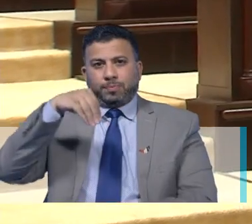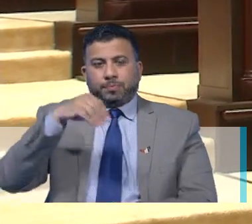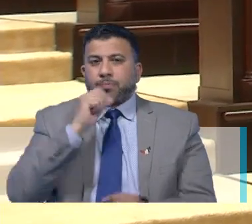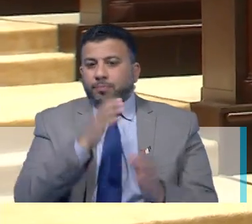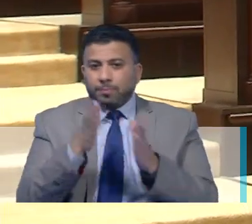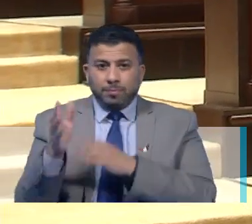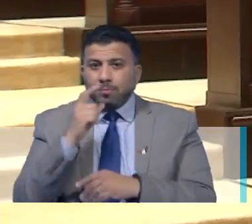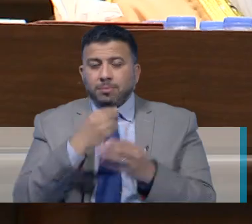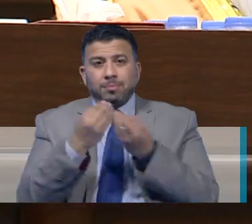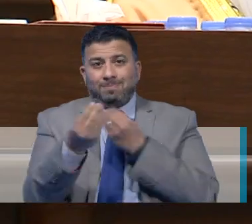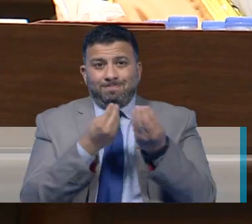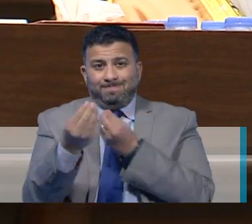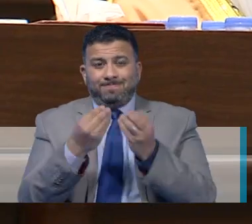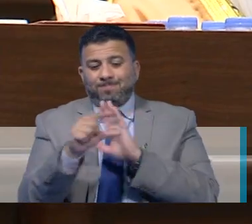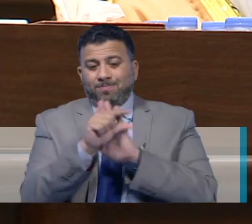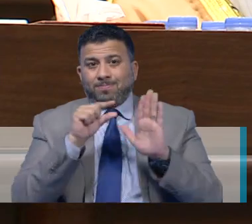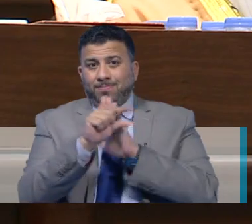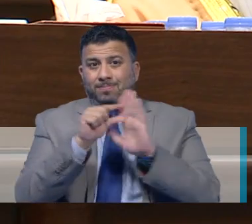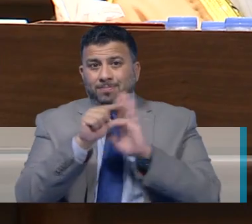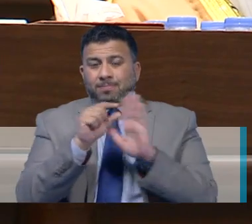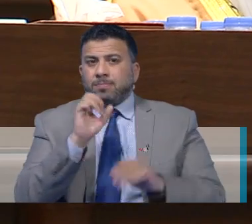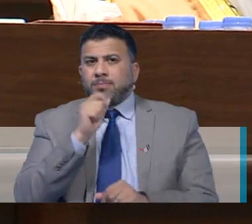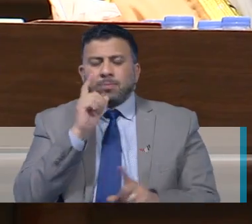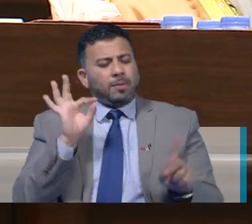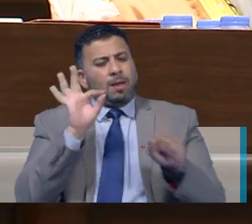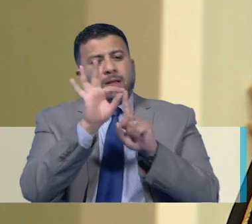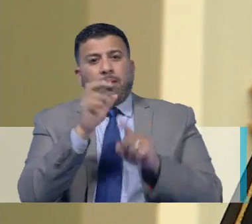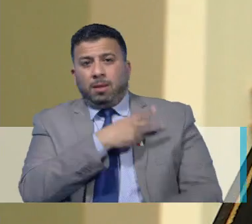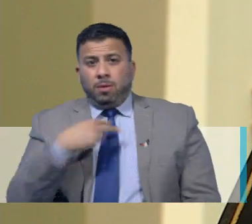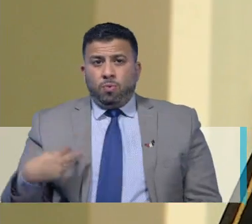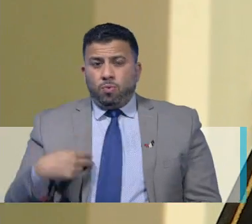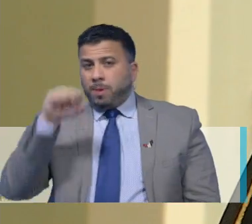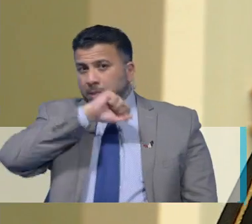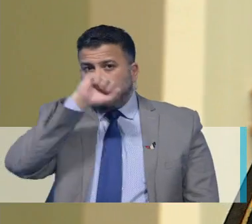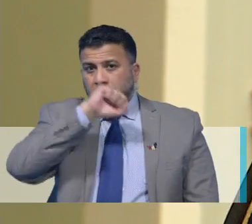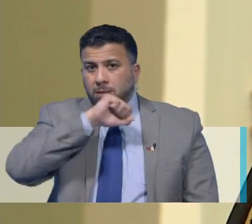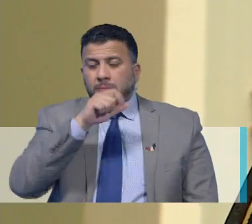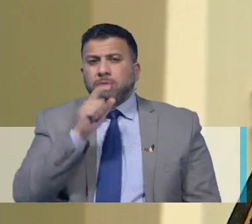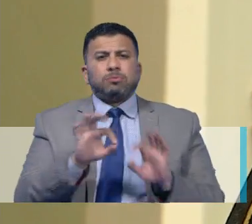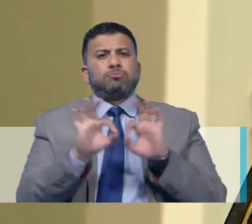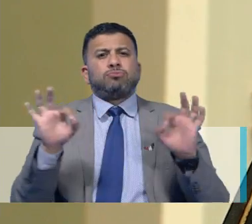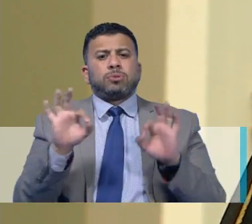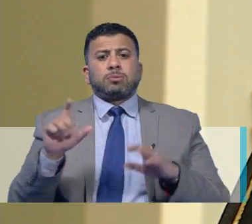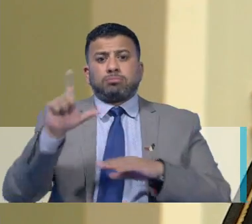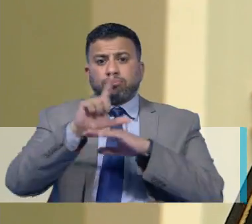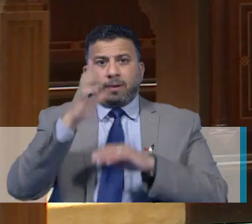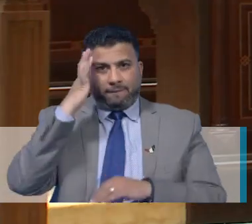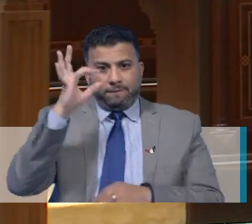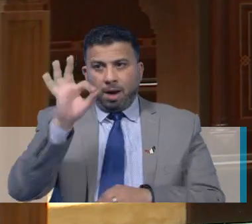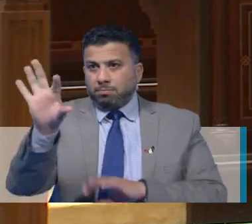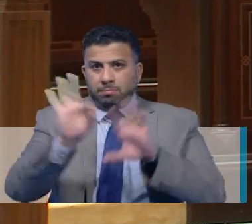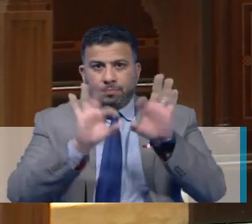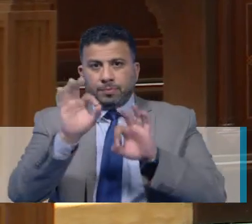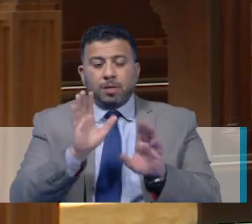تأتي مناقشة مثل هذه المواضيع ضمن إطار ما تهدف إليه حكومة الشارقة بتوفير كوادر مؤهلة